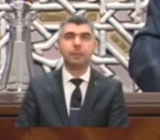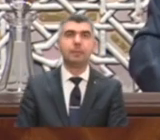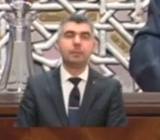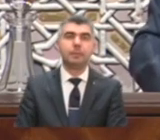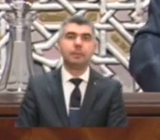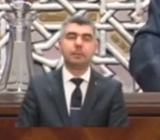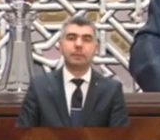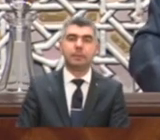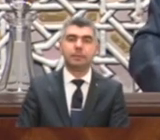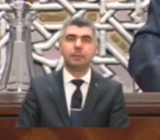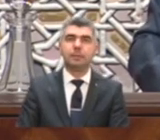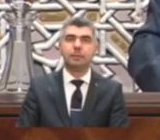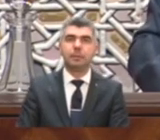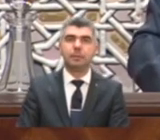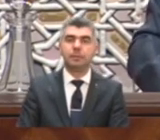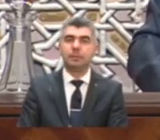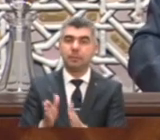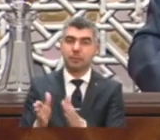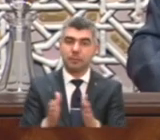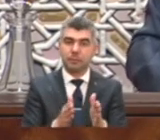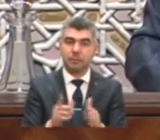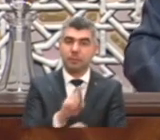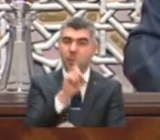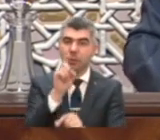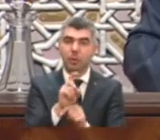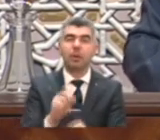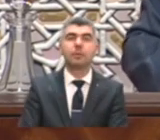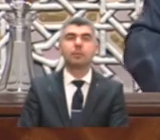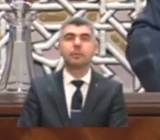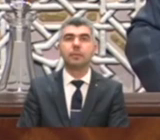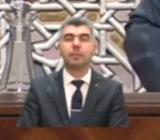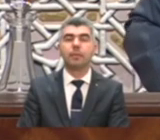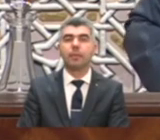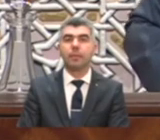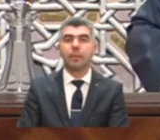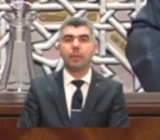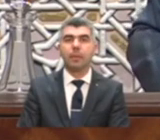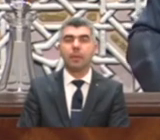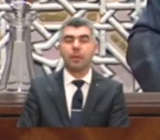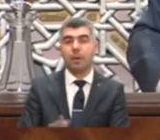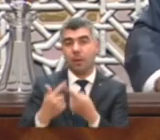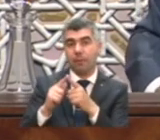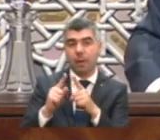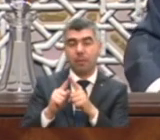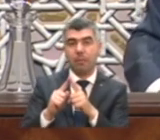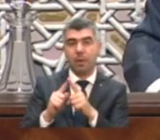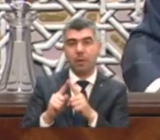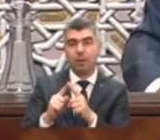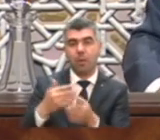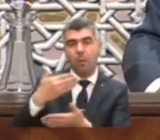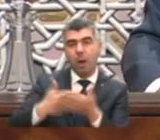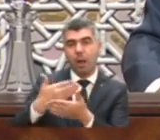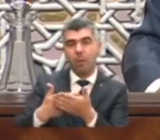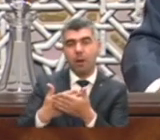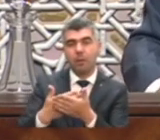ليس هناك تعقيب إضافي، إذن نمر إلى السؤال الموالي. سؤال متعلق بتحسين نظام فوترة استهلاك الماء